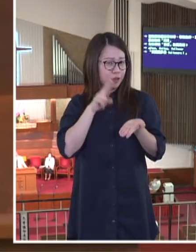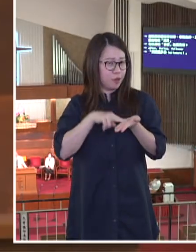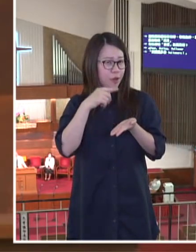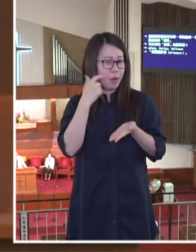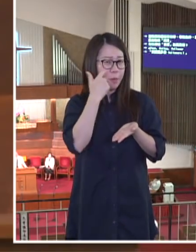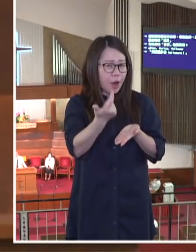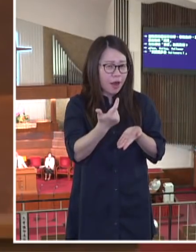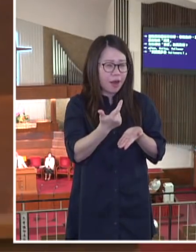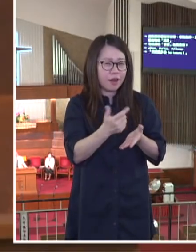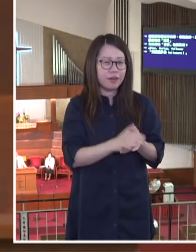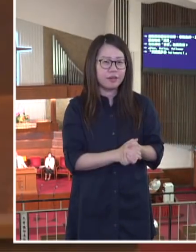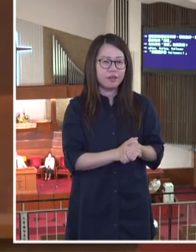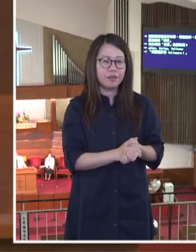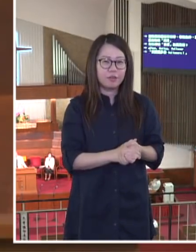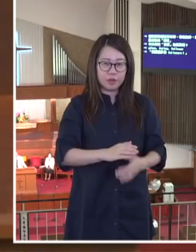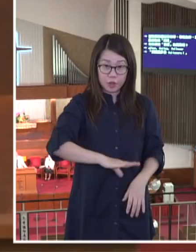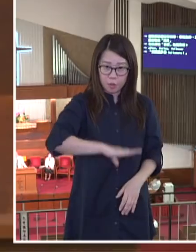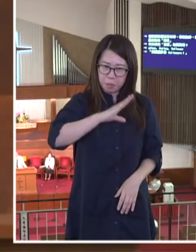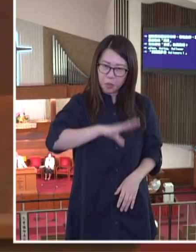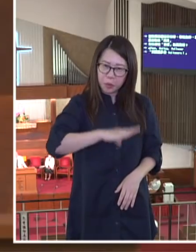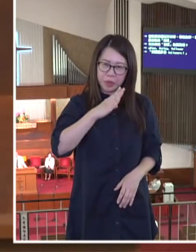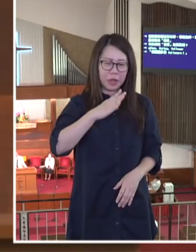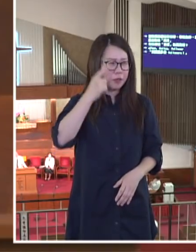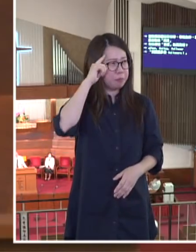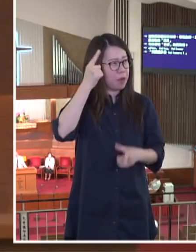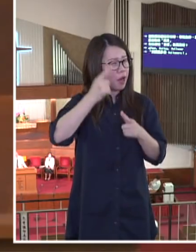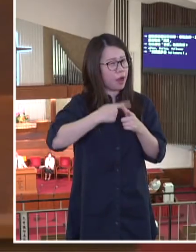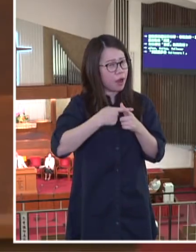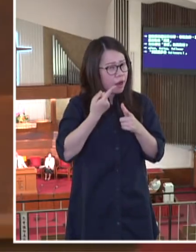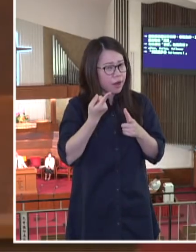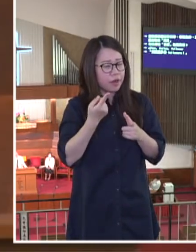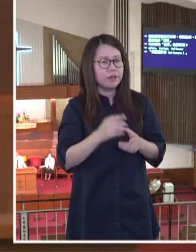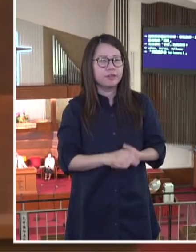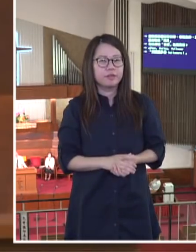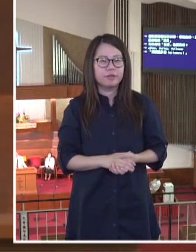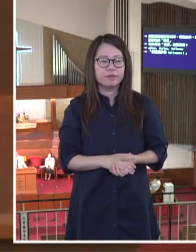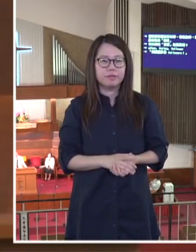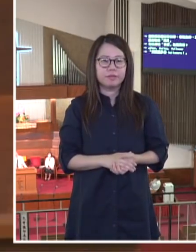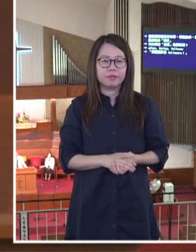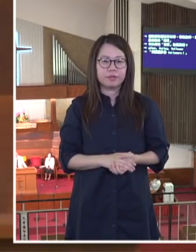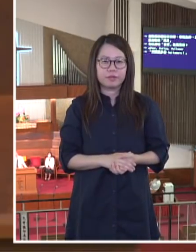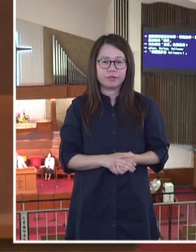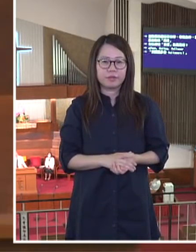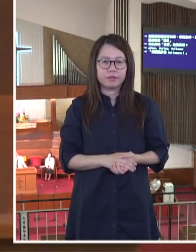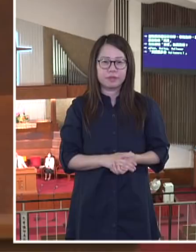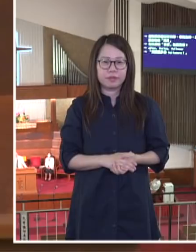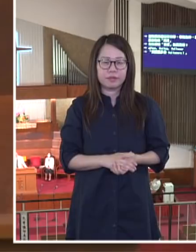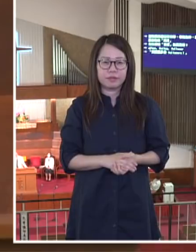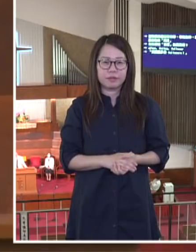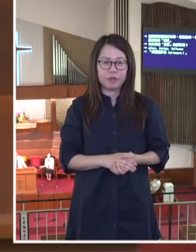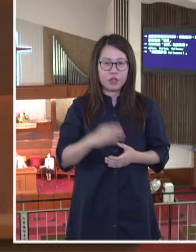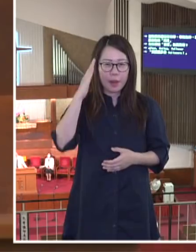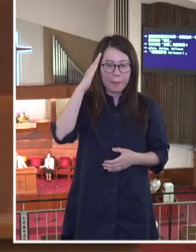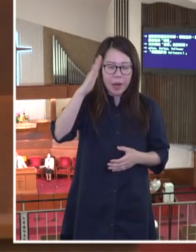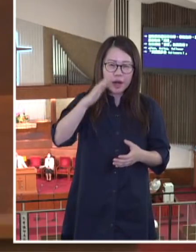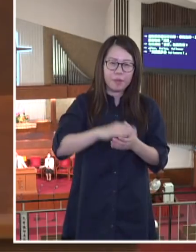或者是一些不自觉的满呢？还有就是他只是要求有多少的 followers， 有多